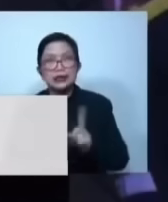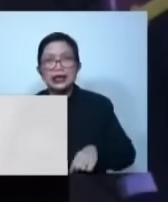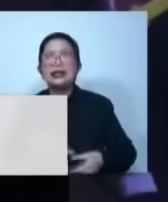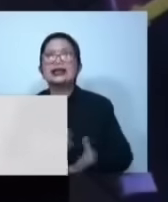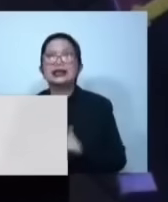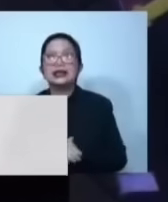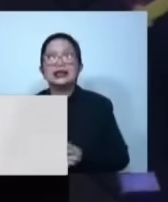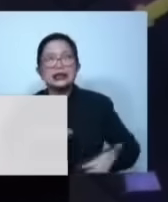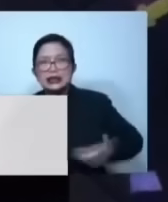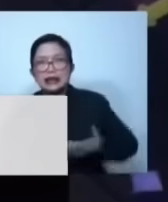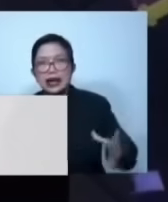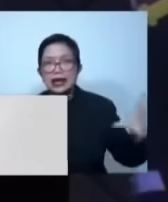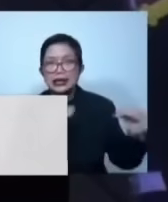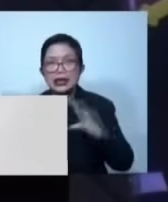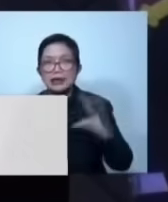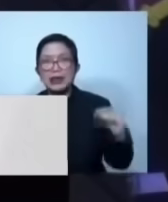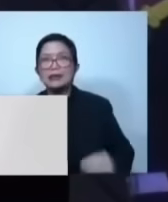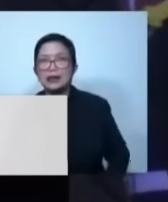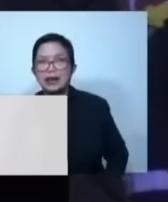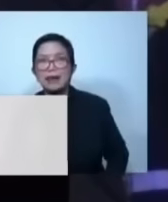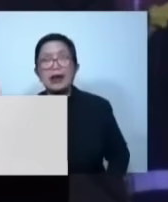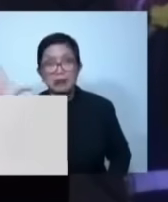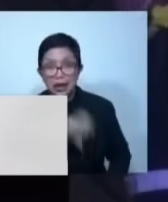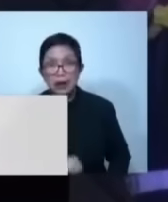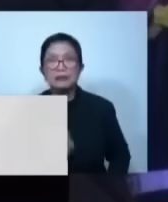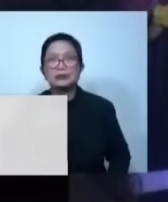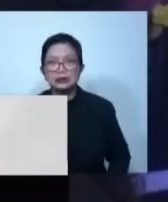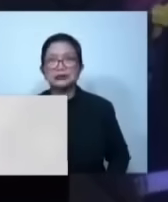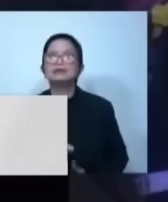terlaksananya debat pertama pada malam hari